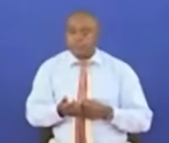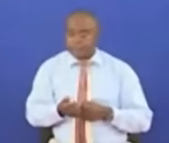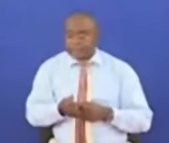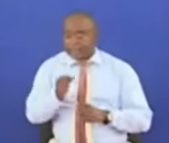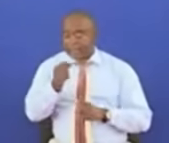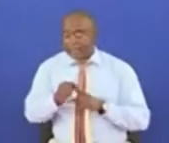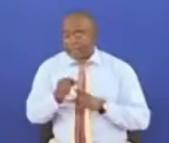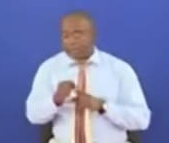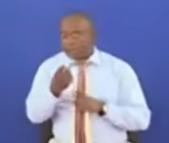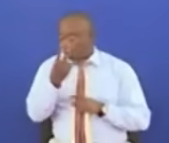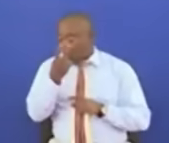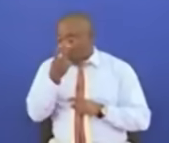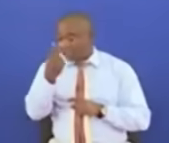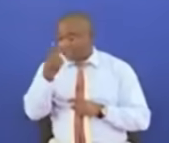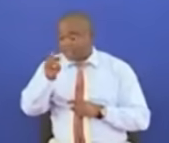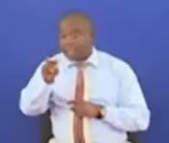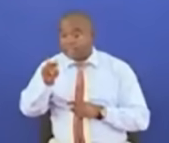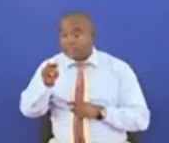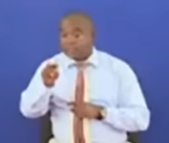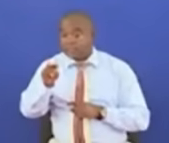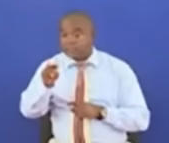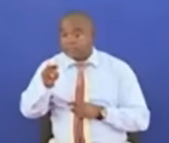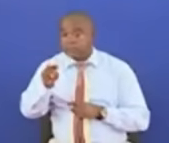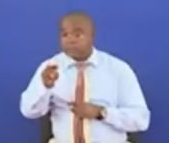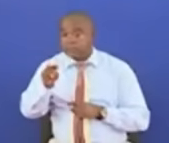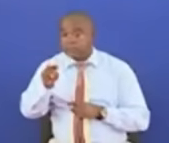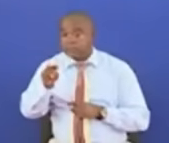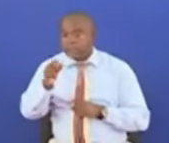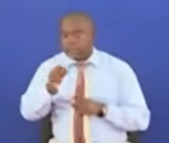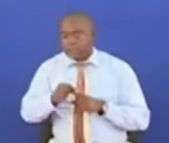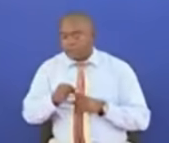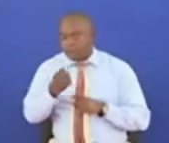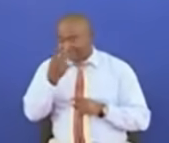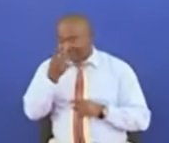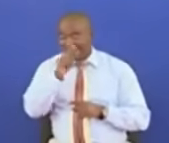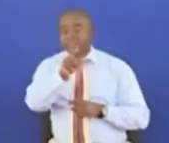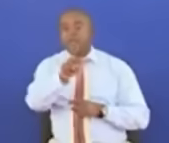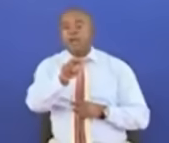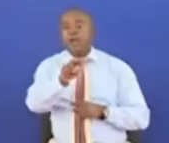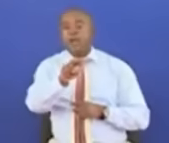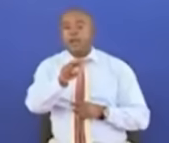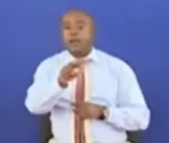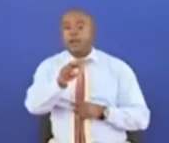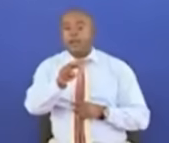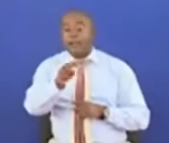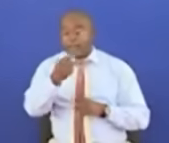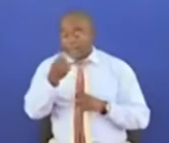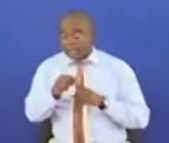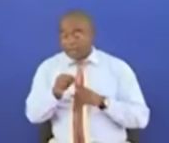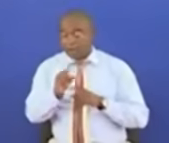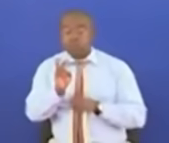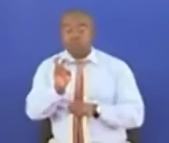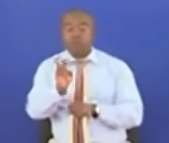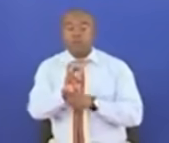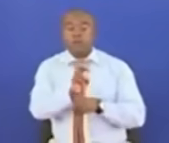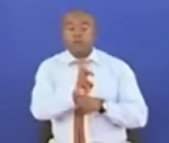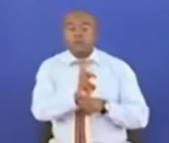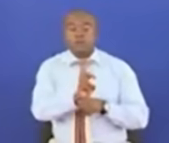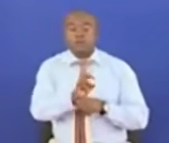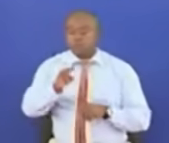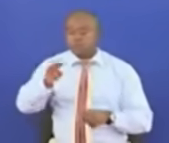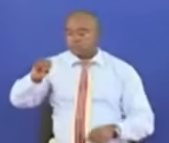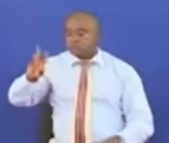mtazamaji ni tafsiri sisi ya neno observer. Lakini neno mwangalizi ni tafsiri